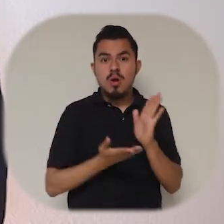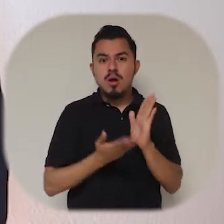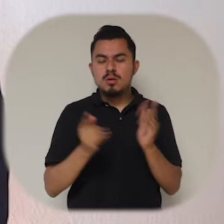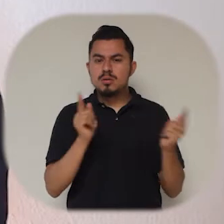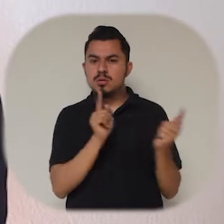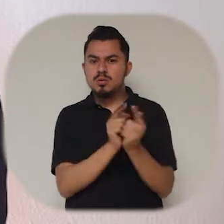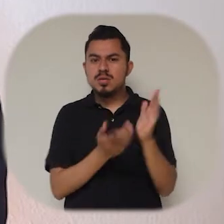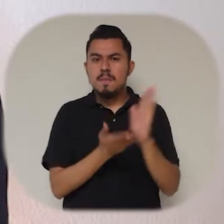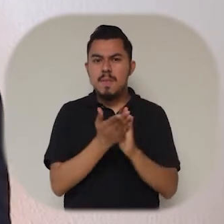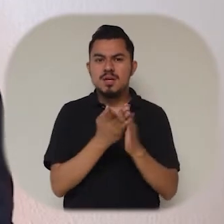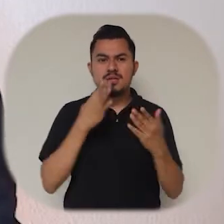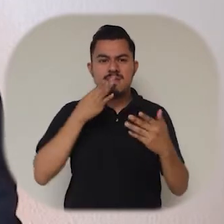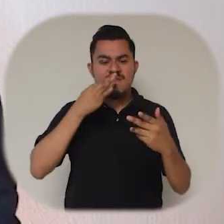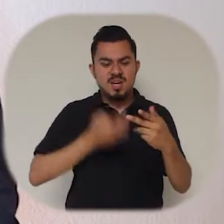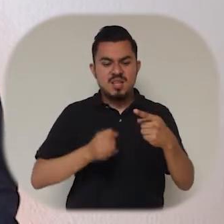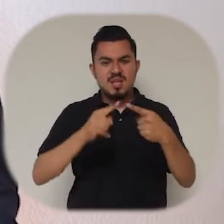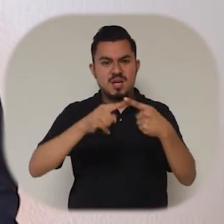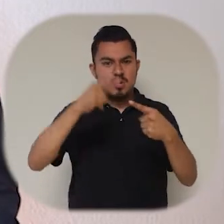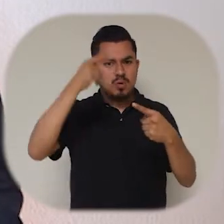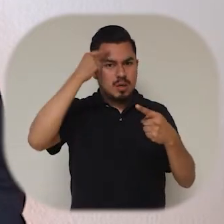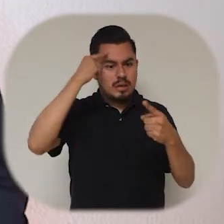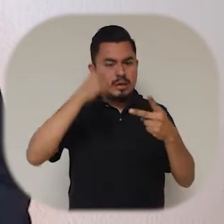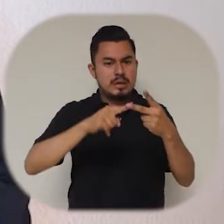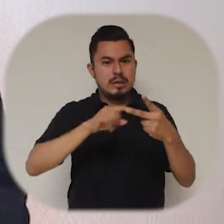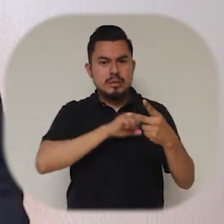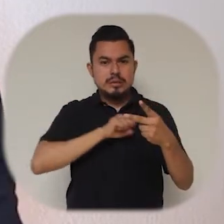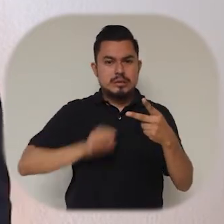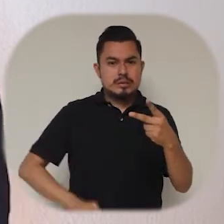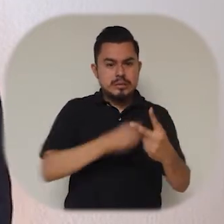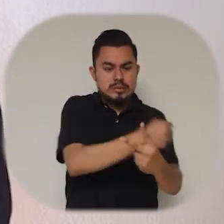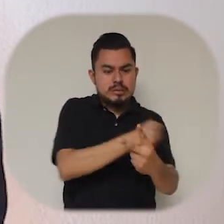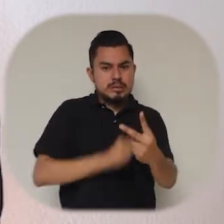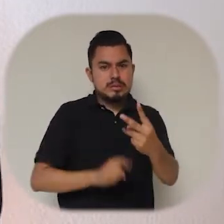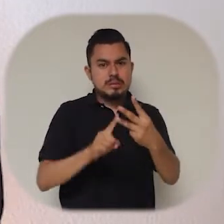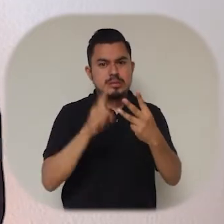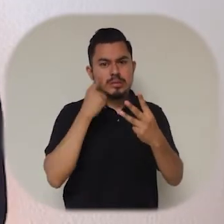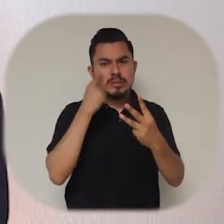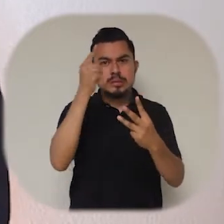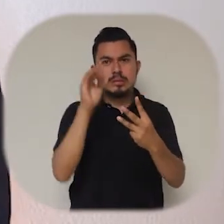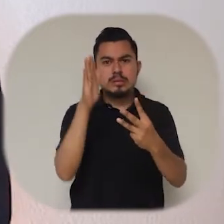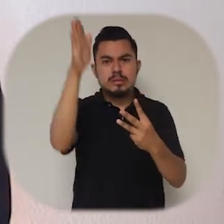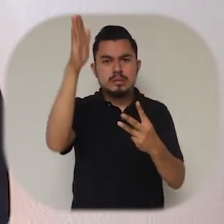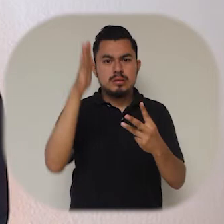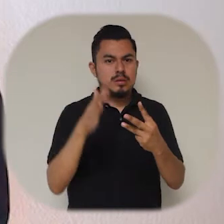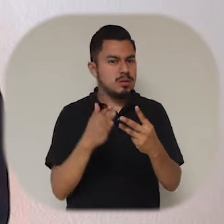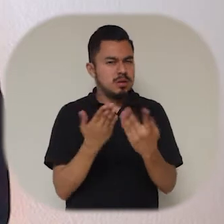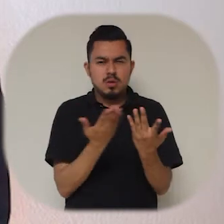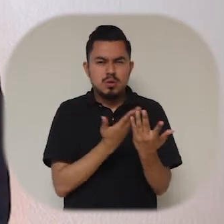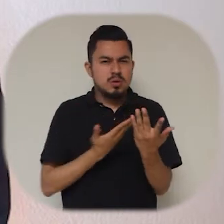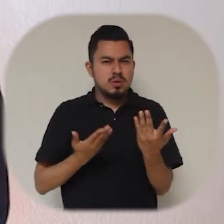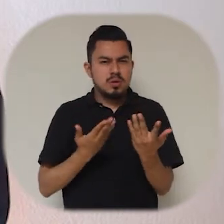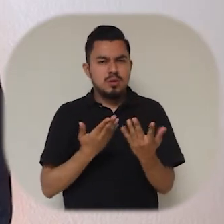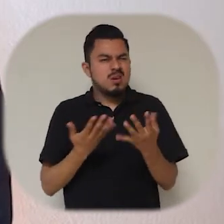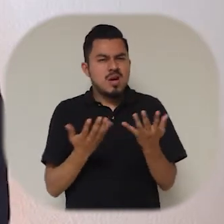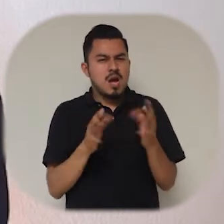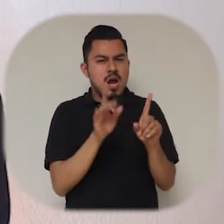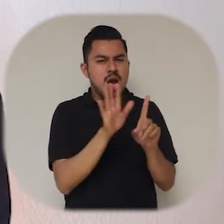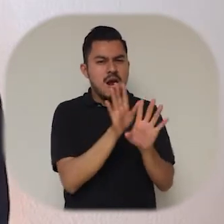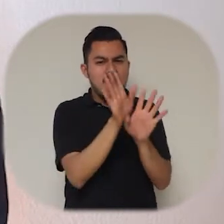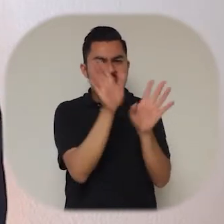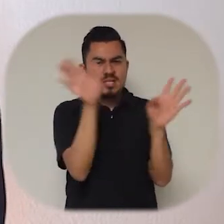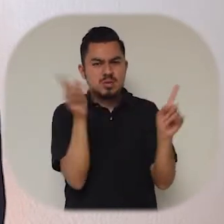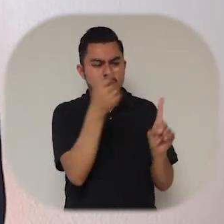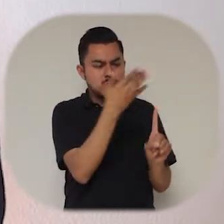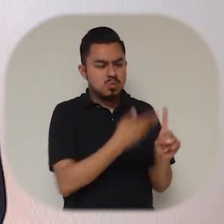드리면서 예수님의 그리스도 되심이 얼마나 엄청난 것인지를 확인해 보는 그런 시간으로 삼았으면